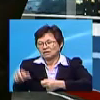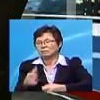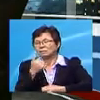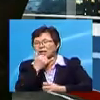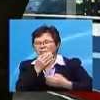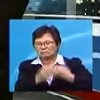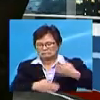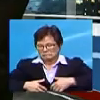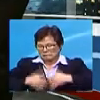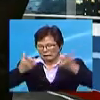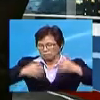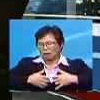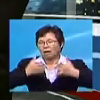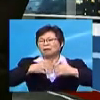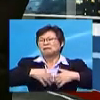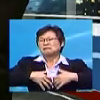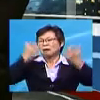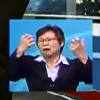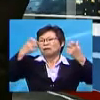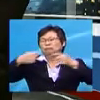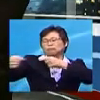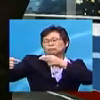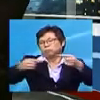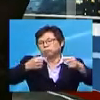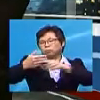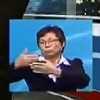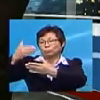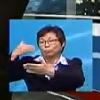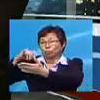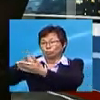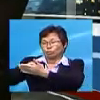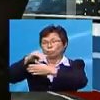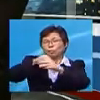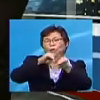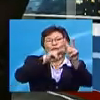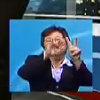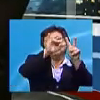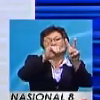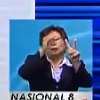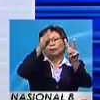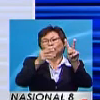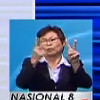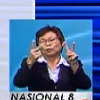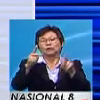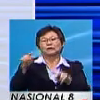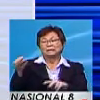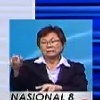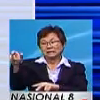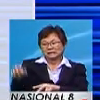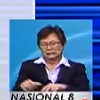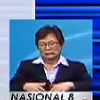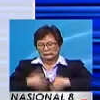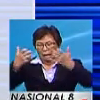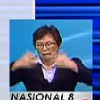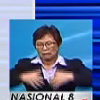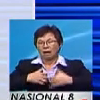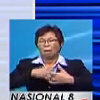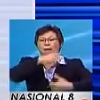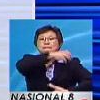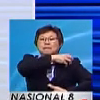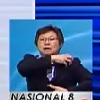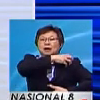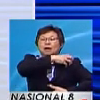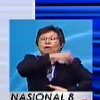berkelakuan ganas dalam dua aksi liga perdana sebelum ini pada 26 Februari lalu zulhamizan berkelakuan ganas terhadap pegawai